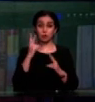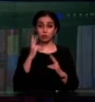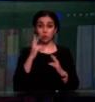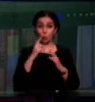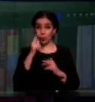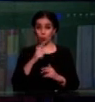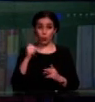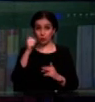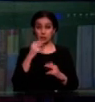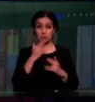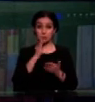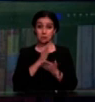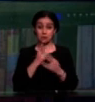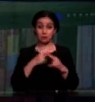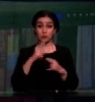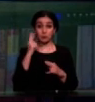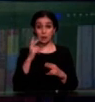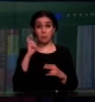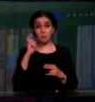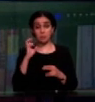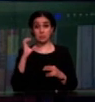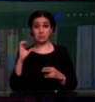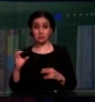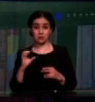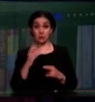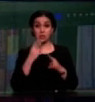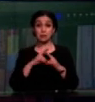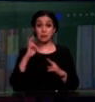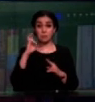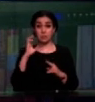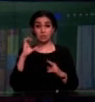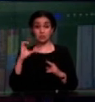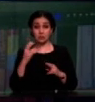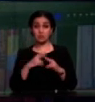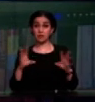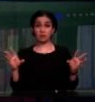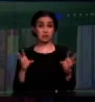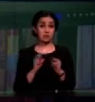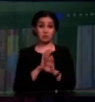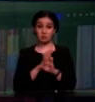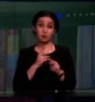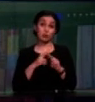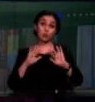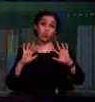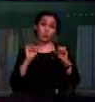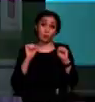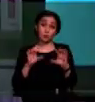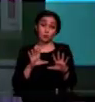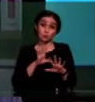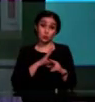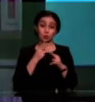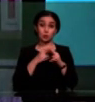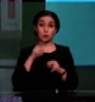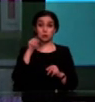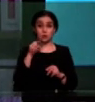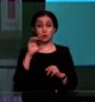А состоит из 2 событий – Б и С. События Б и С не совместны. Значит, вероятность события А